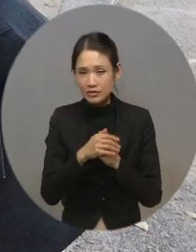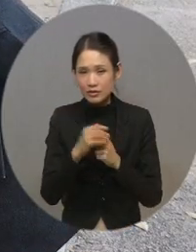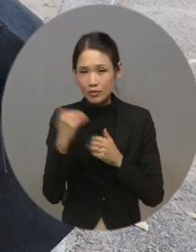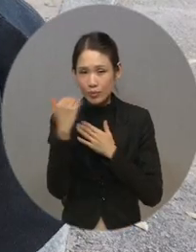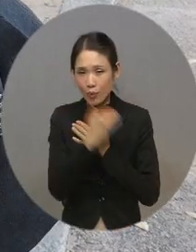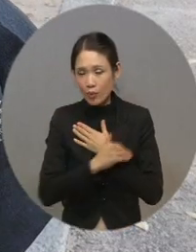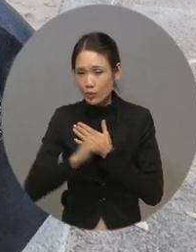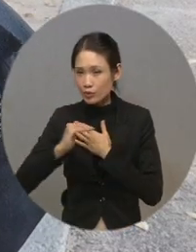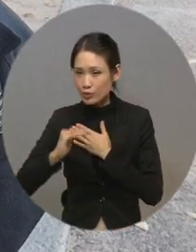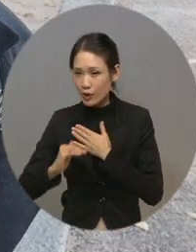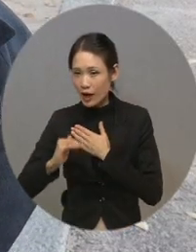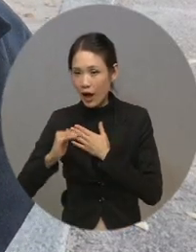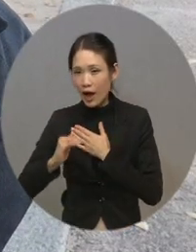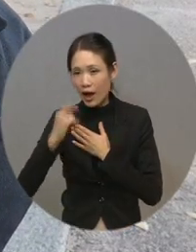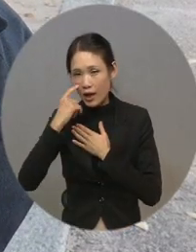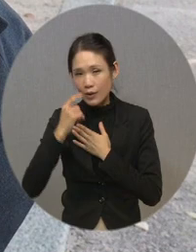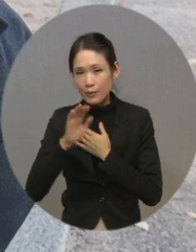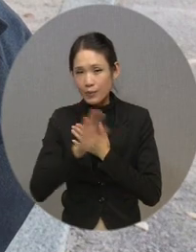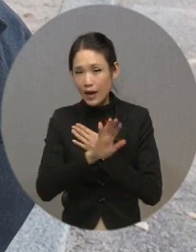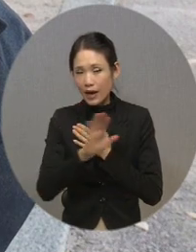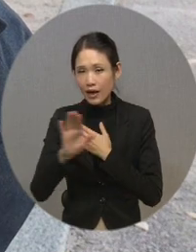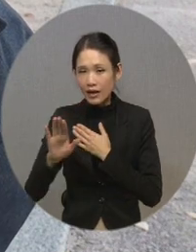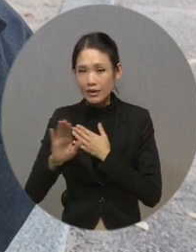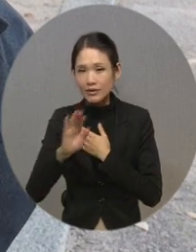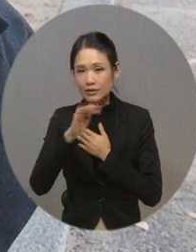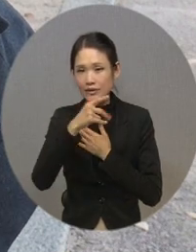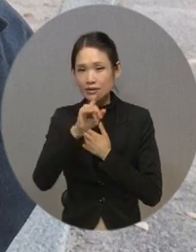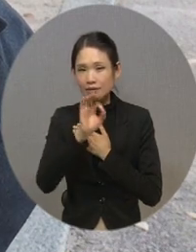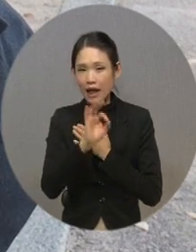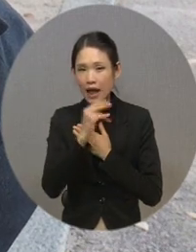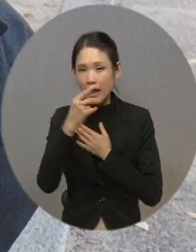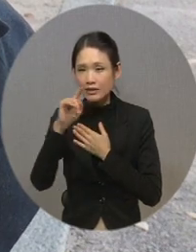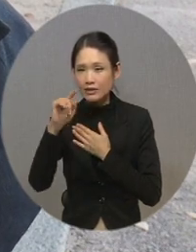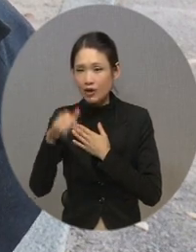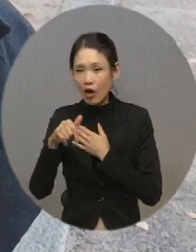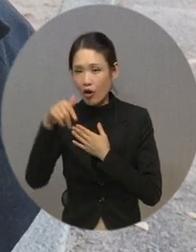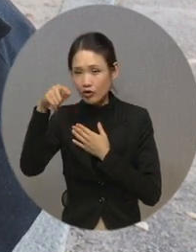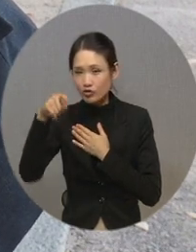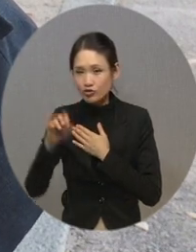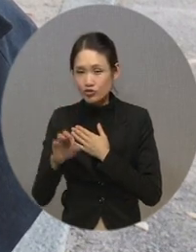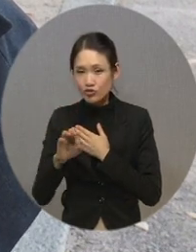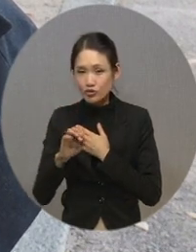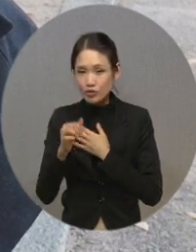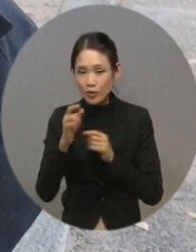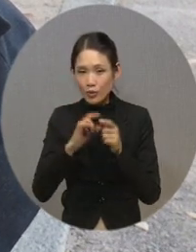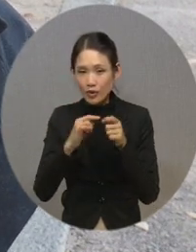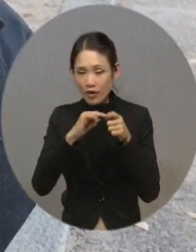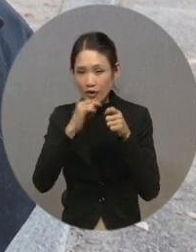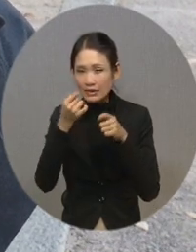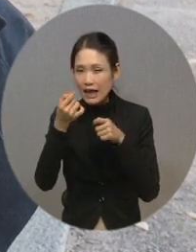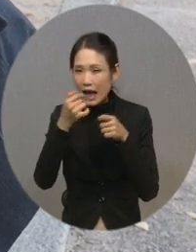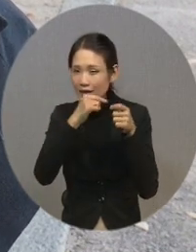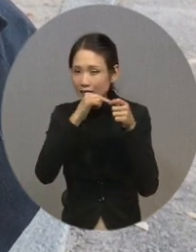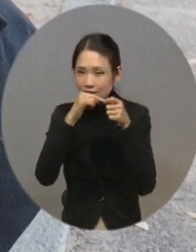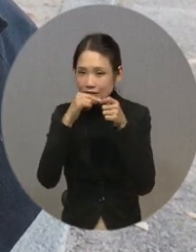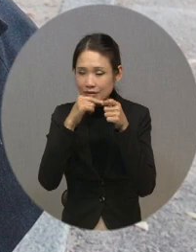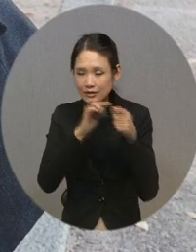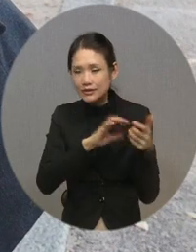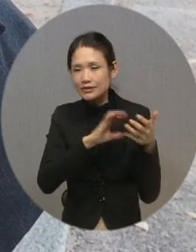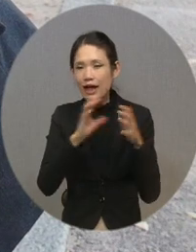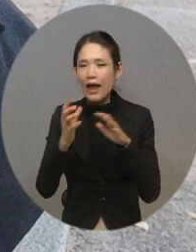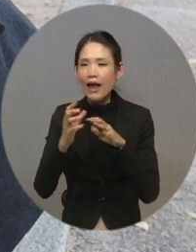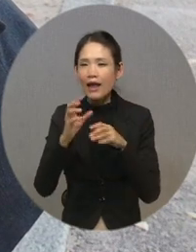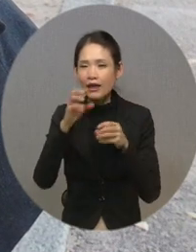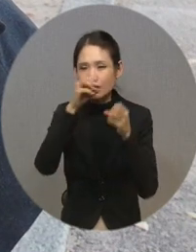낮춰볼까요? 네. 그러면 만져보시면 창, 덕, 궁. 아. 그 밑에는 좀 더 작은 글씨로 세계유산이라는